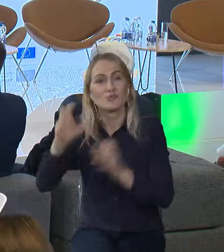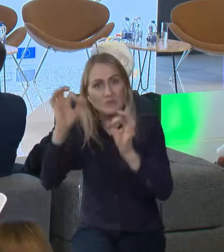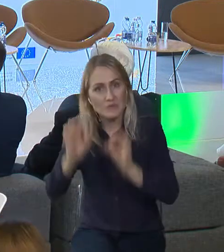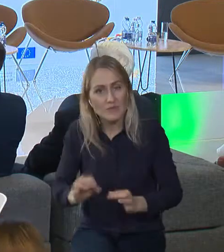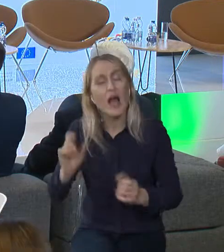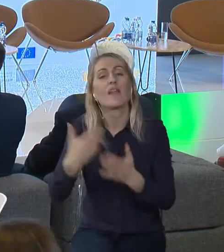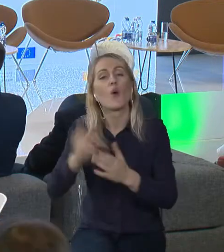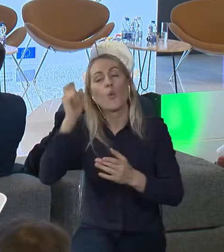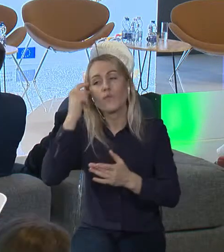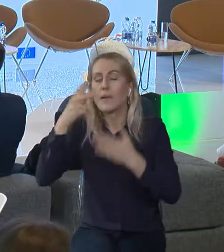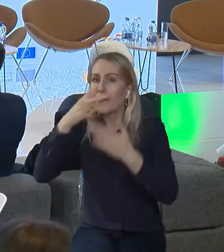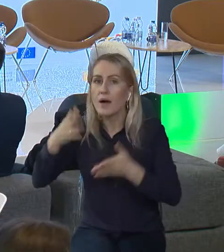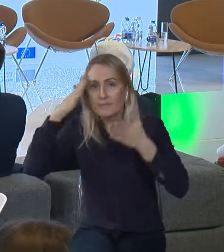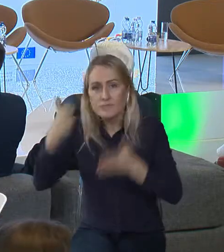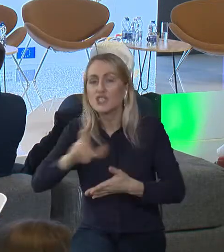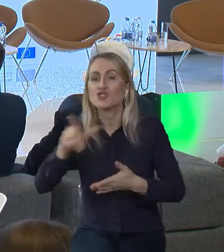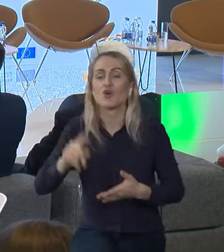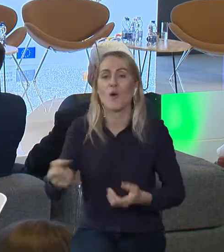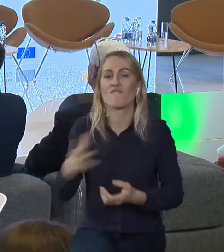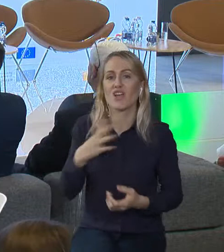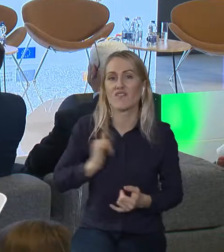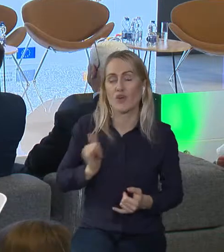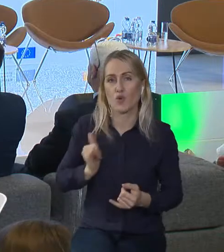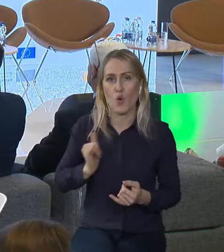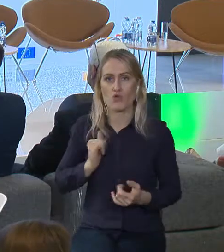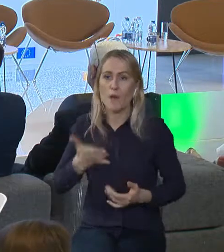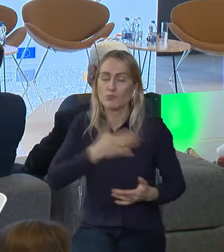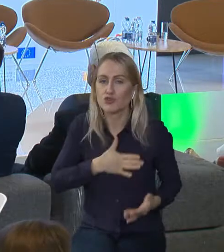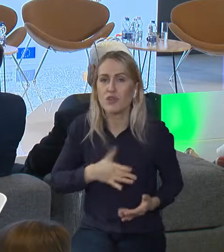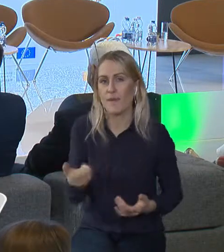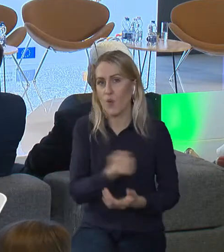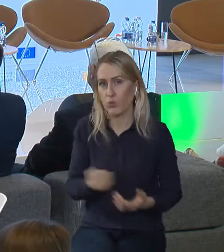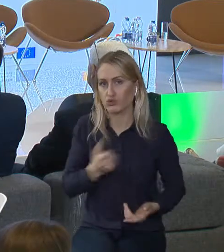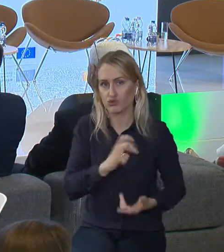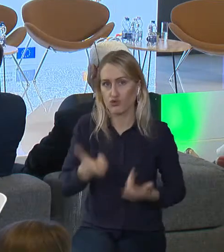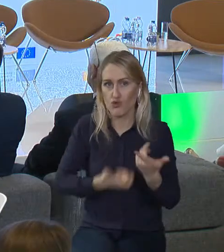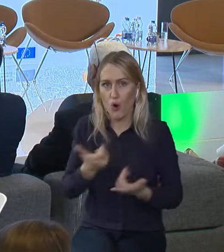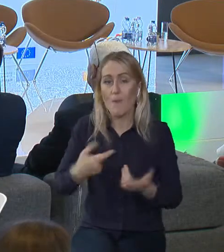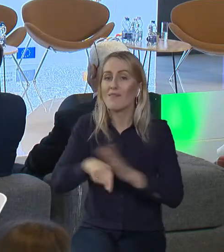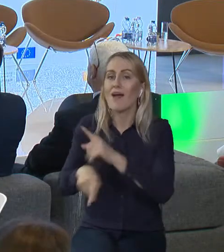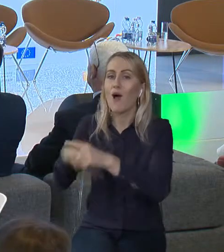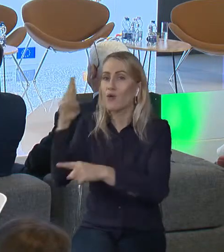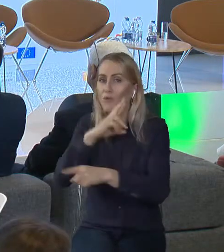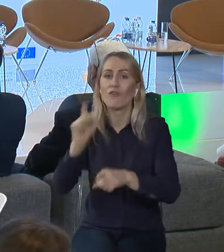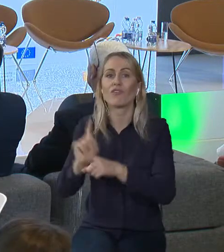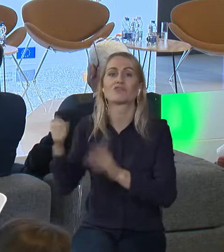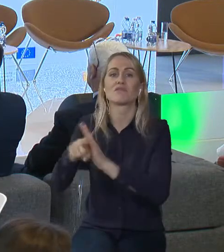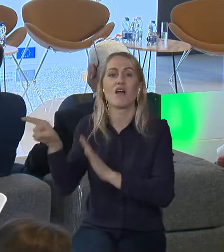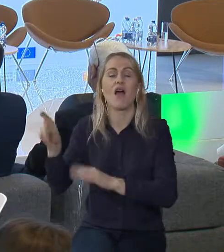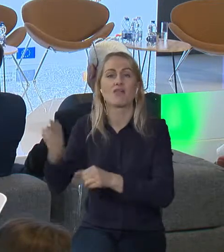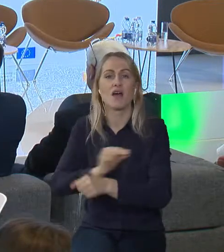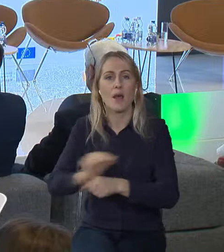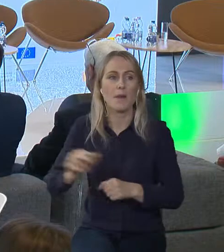nacisk kładziemy na ergonomię, na to, żeby aplikacja była bardzo przyjemna w użytkowaniu przez rodzica i